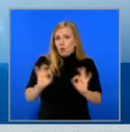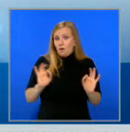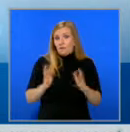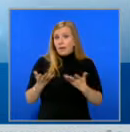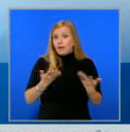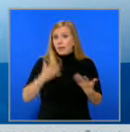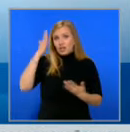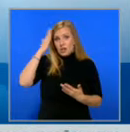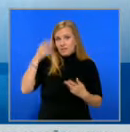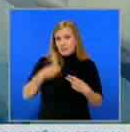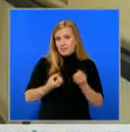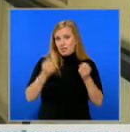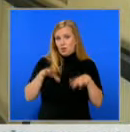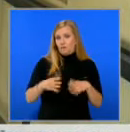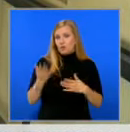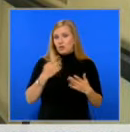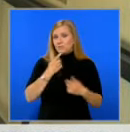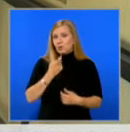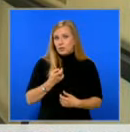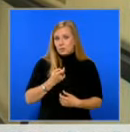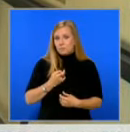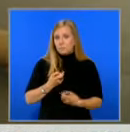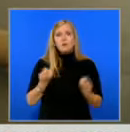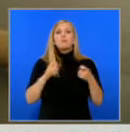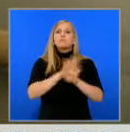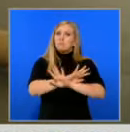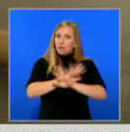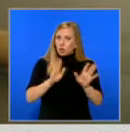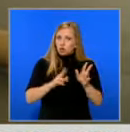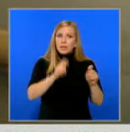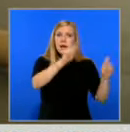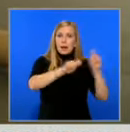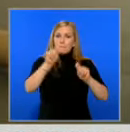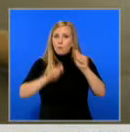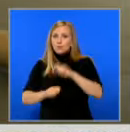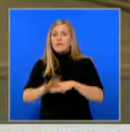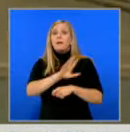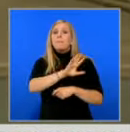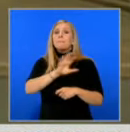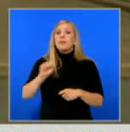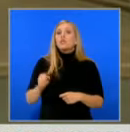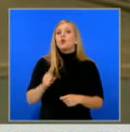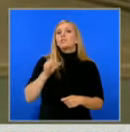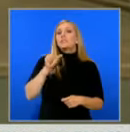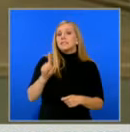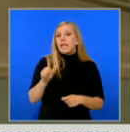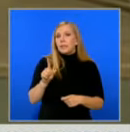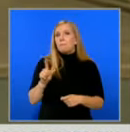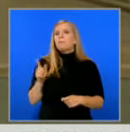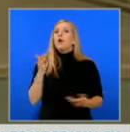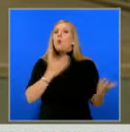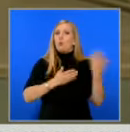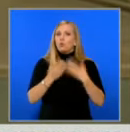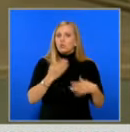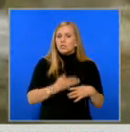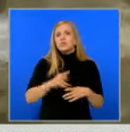година година приключили са ремонтите в 507 училища в 240 се довършват а в 63 ще